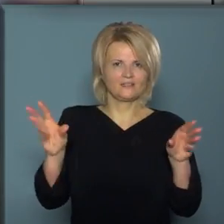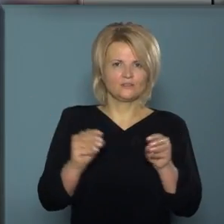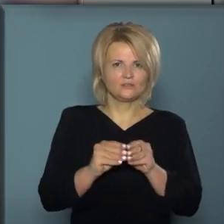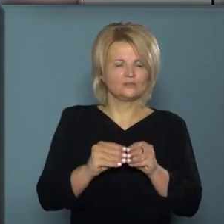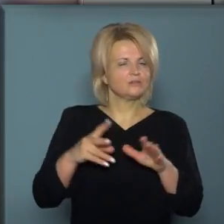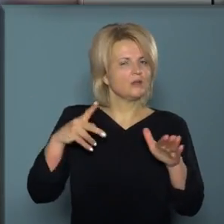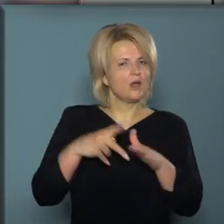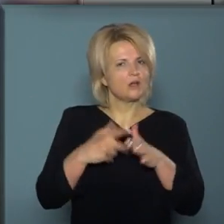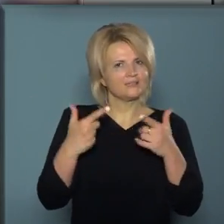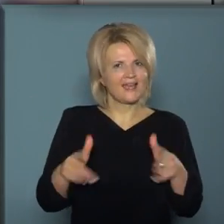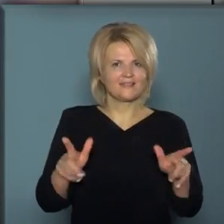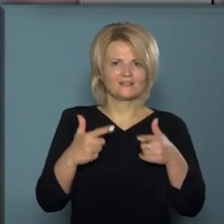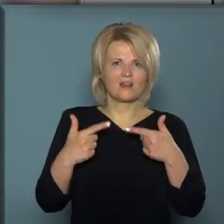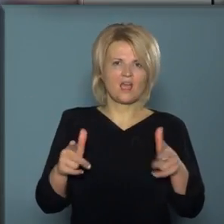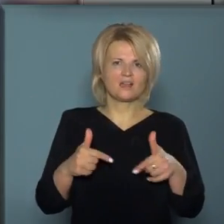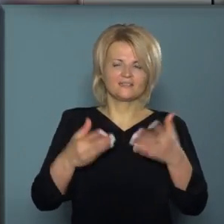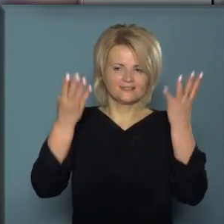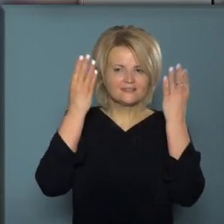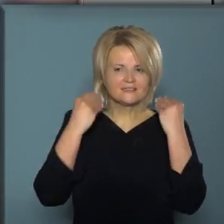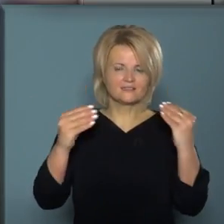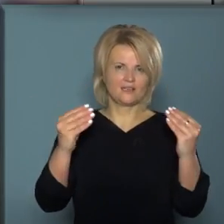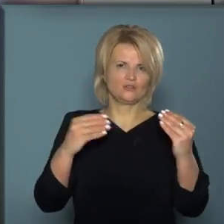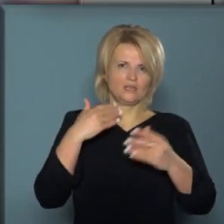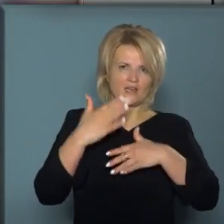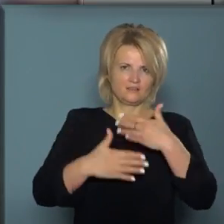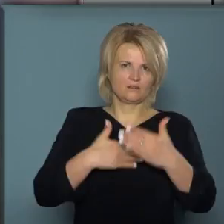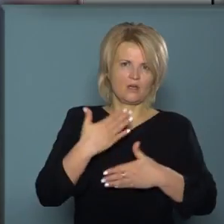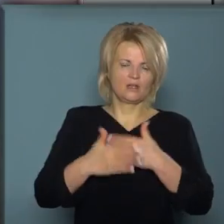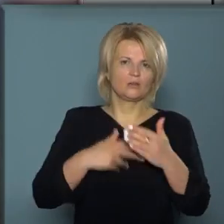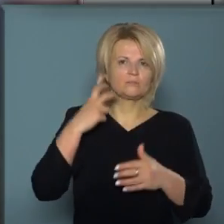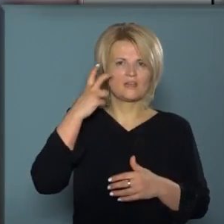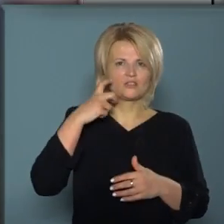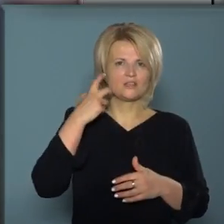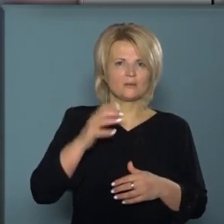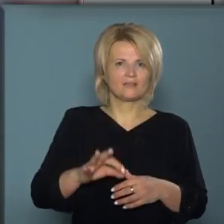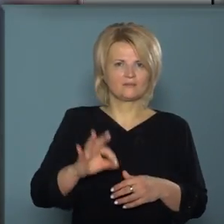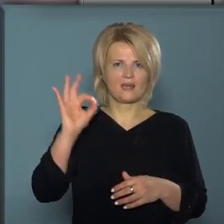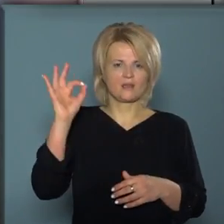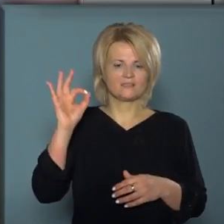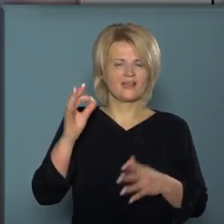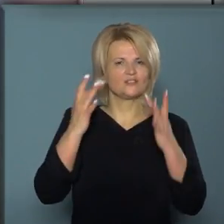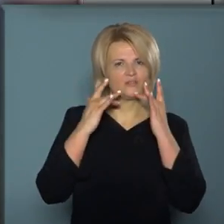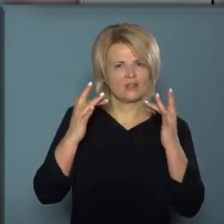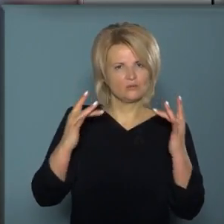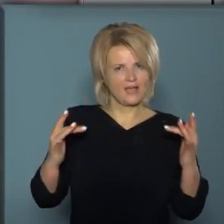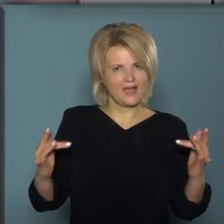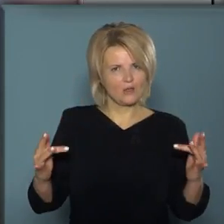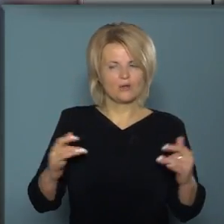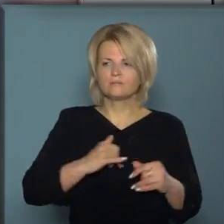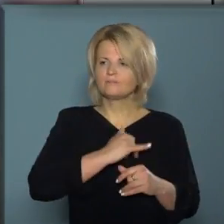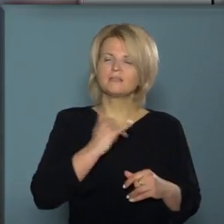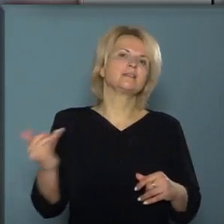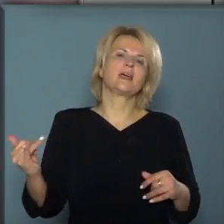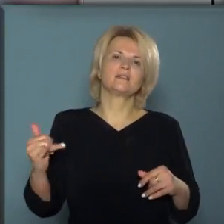hiszen zökkenőmentesen és tisztességesen zajlottak le Pest Erzsébeten a választások. Gratulálok egyébként